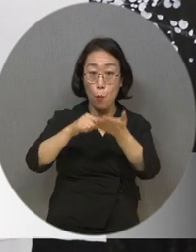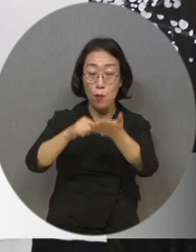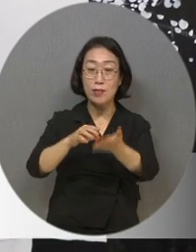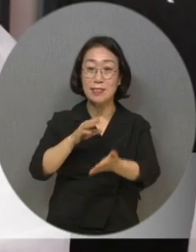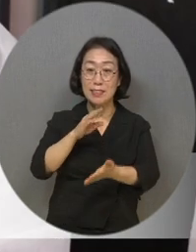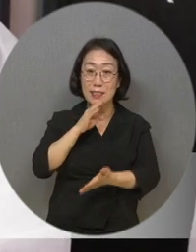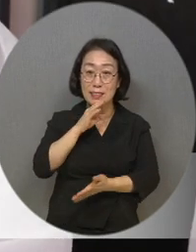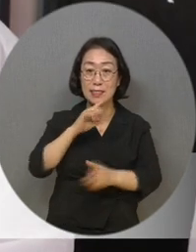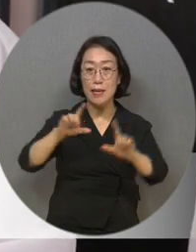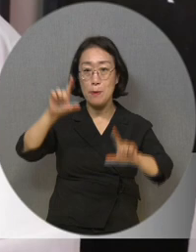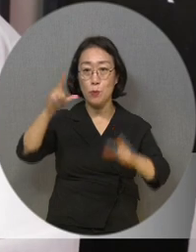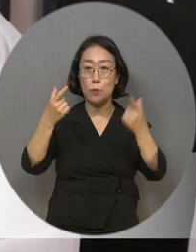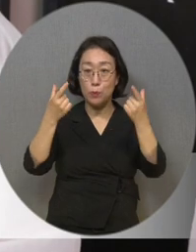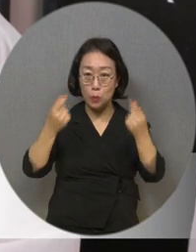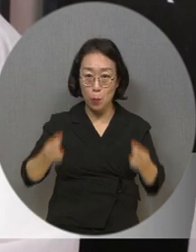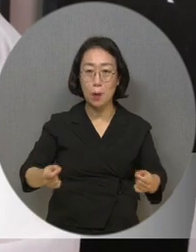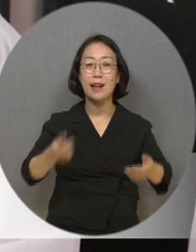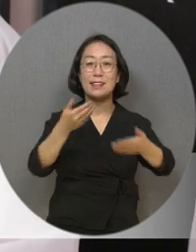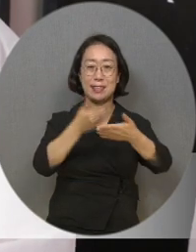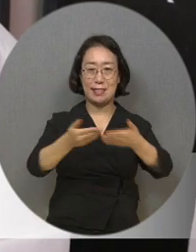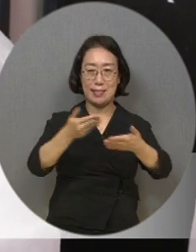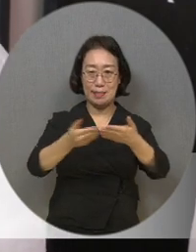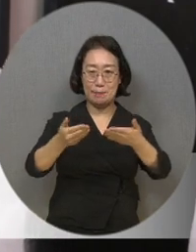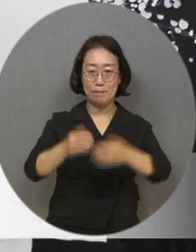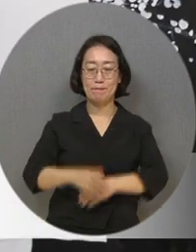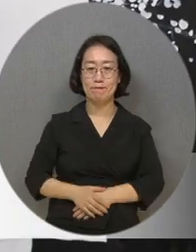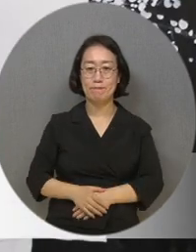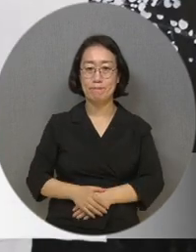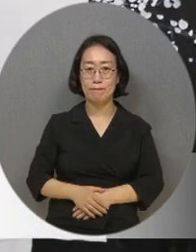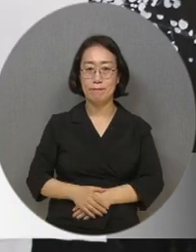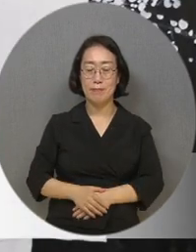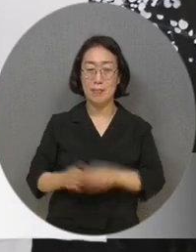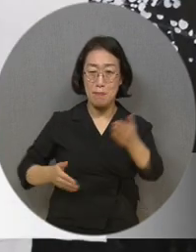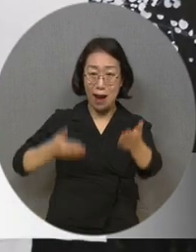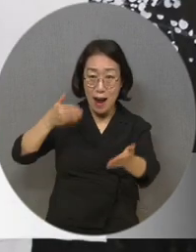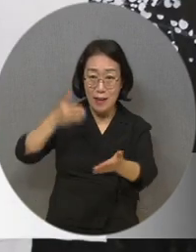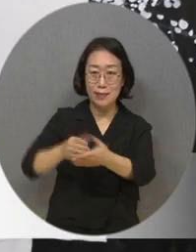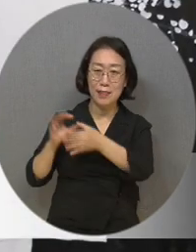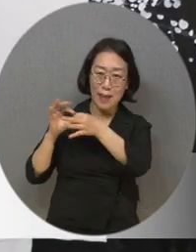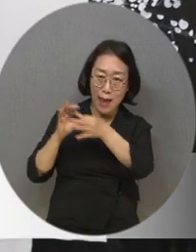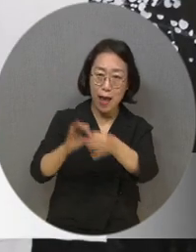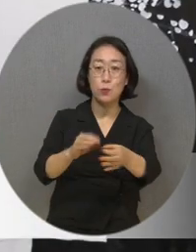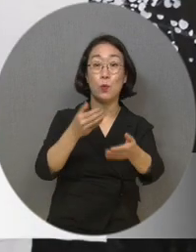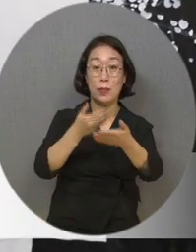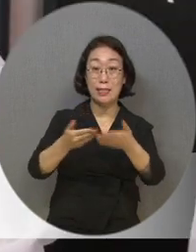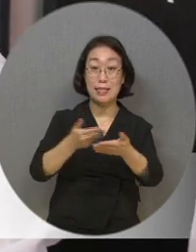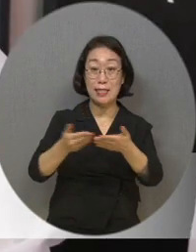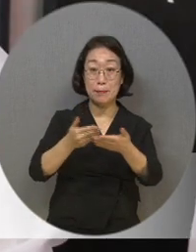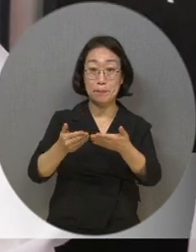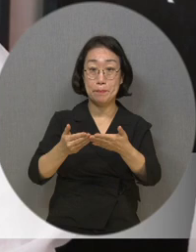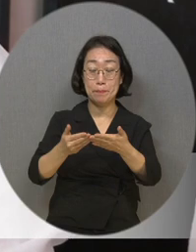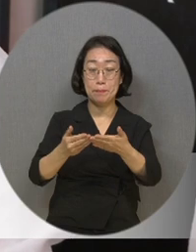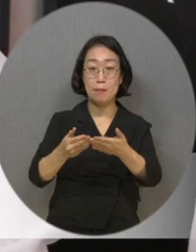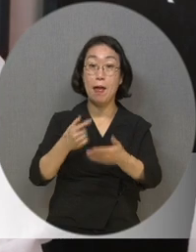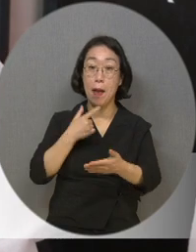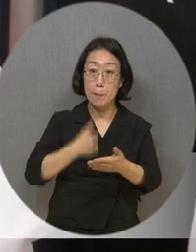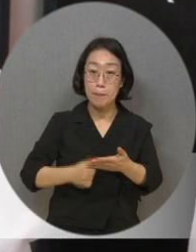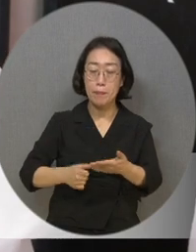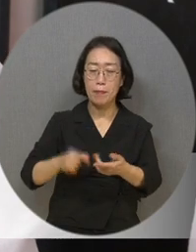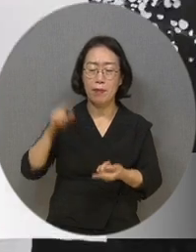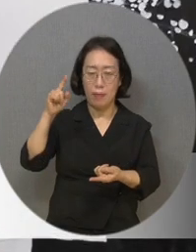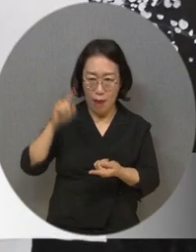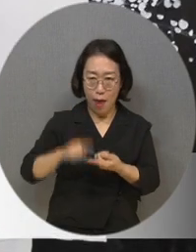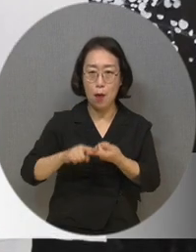그런 느낌을 구사하려고 하고 있습니다. 지금까지 꾸준히 작업을 유지해왔기 때문에 이 작업을 계속